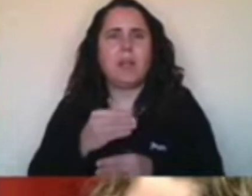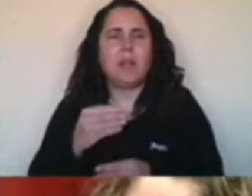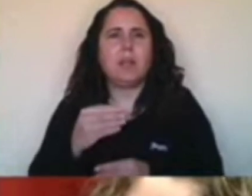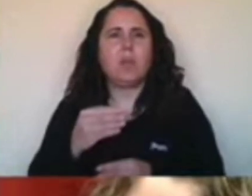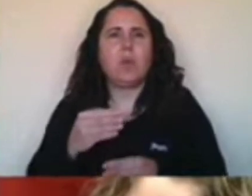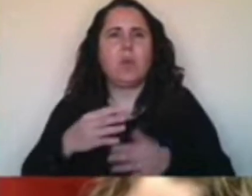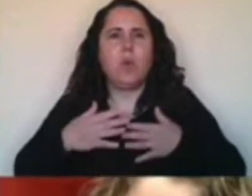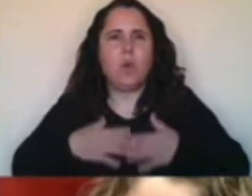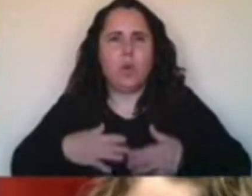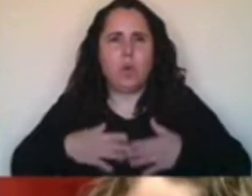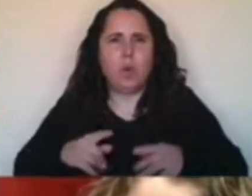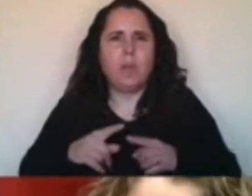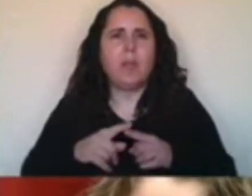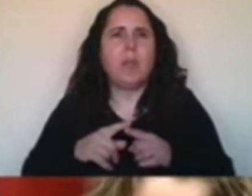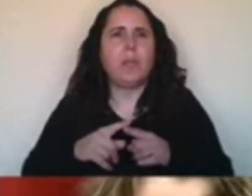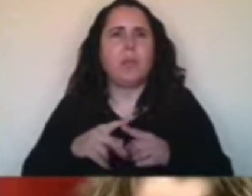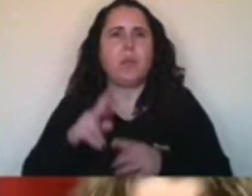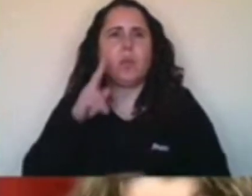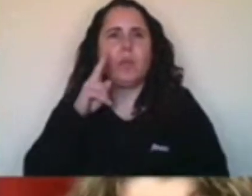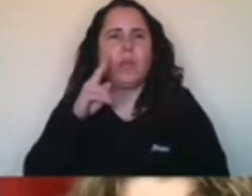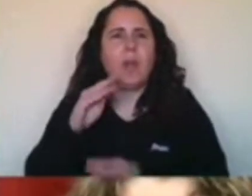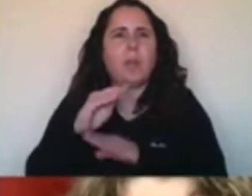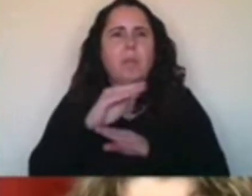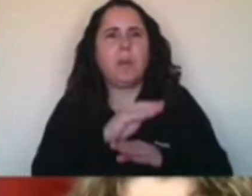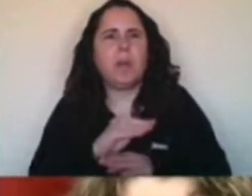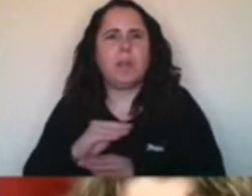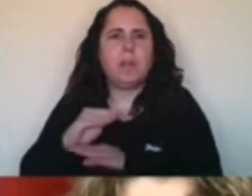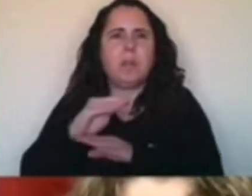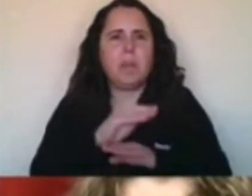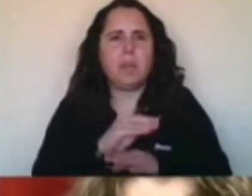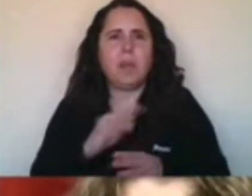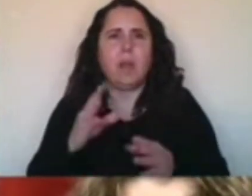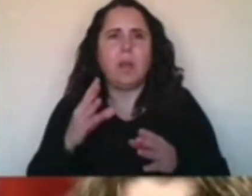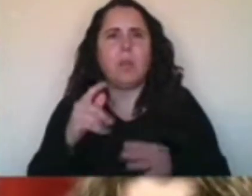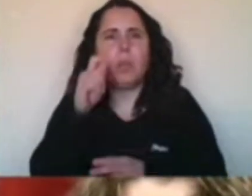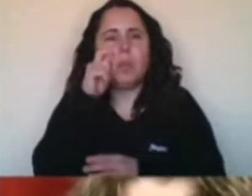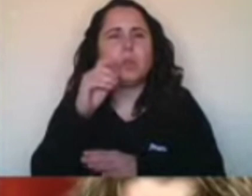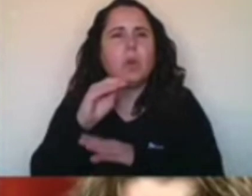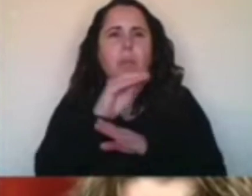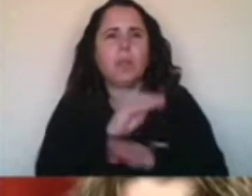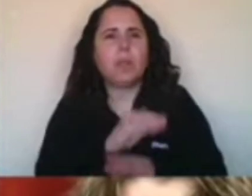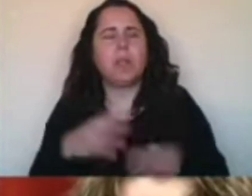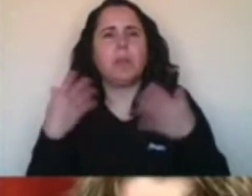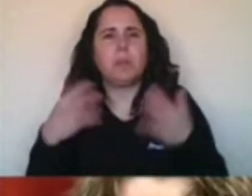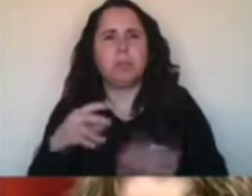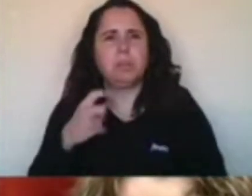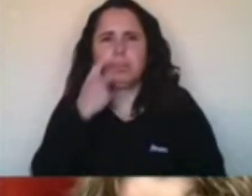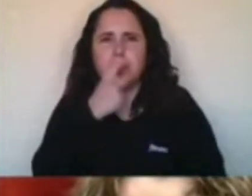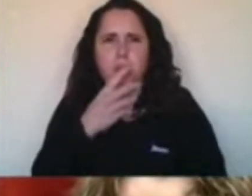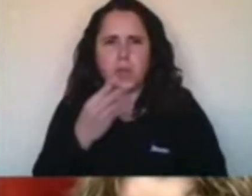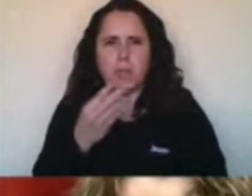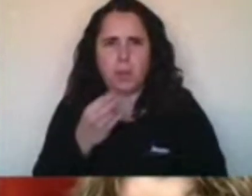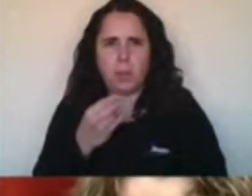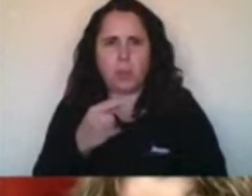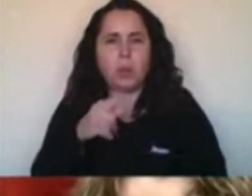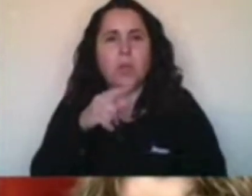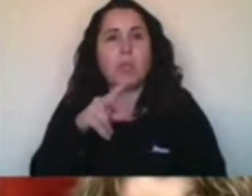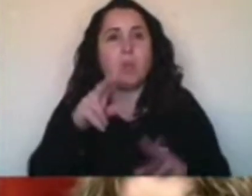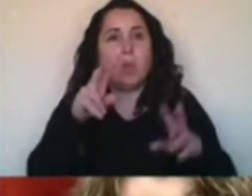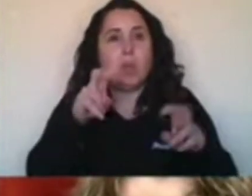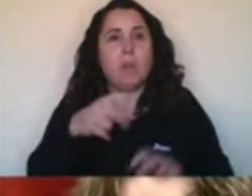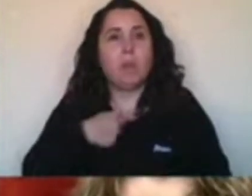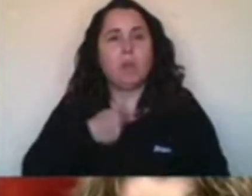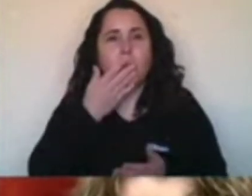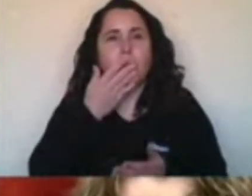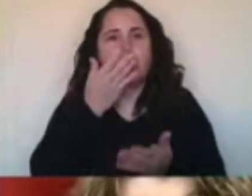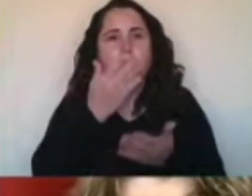casal de Sant Jordi. Vostè veuria el manteniment que costa. Costa molt mantenir un museu de la festa. I aquestes són les qüestions que nosaltres demanem,